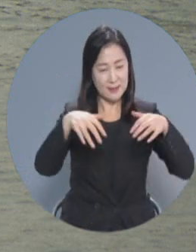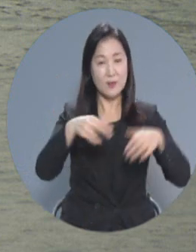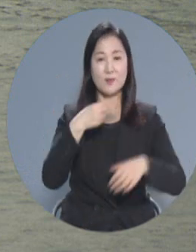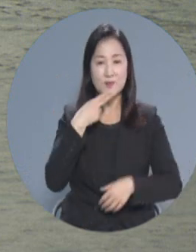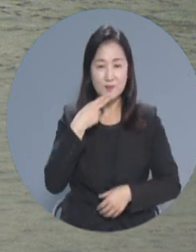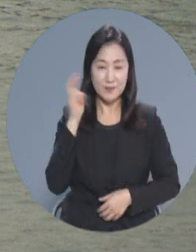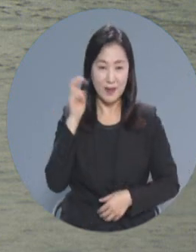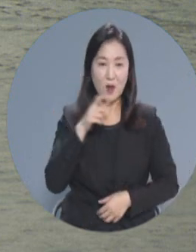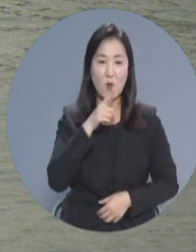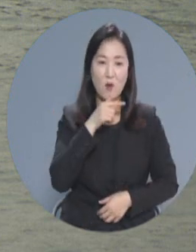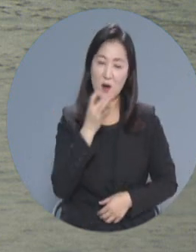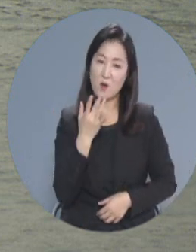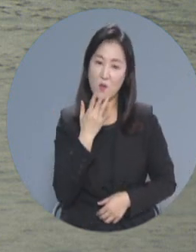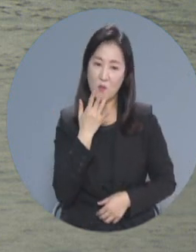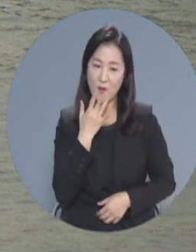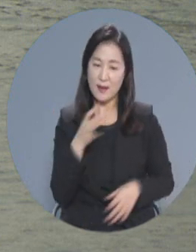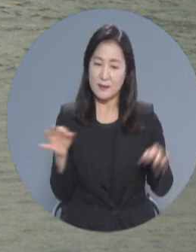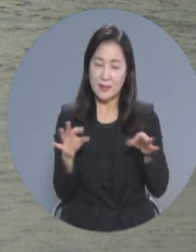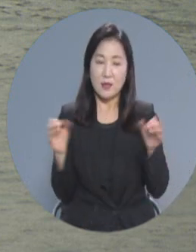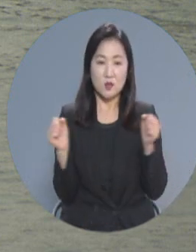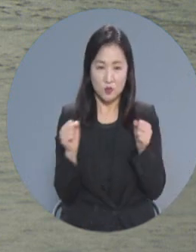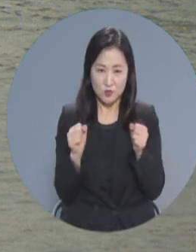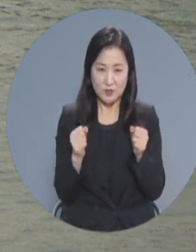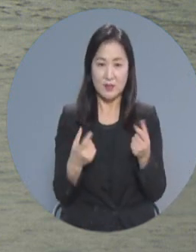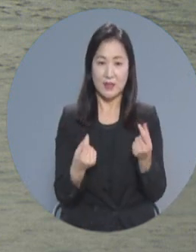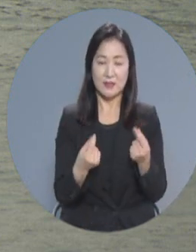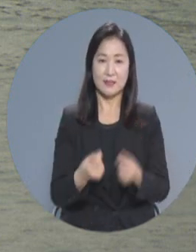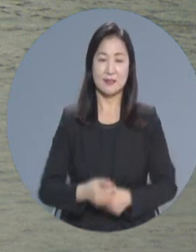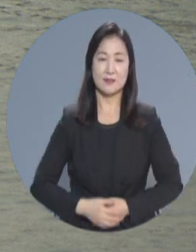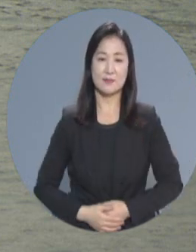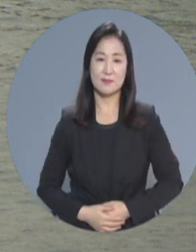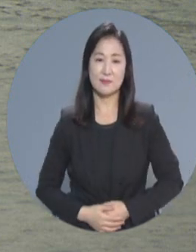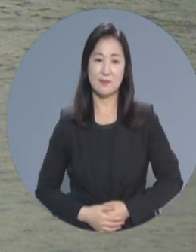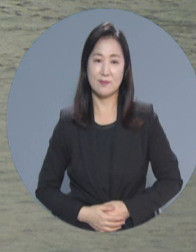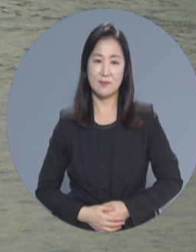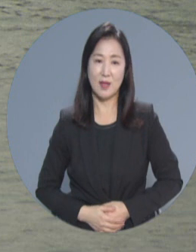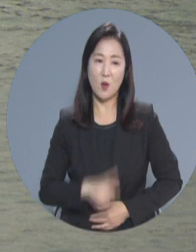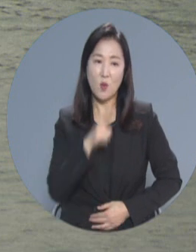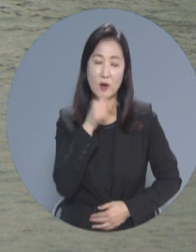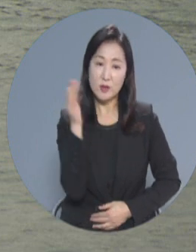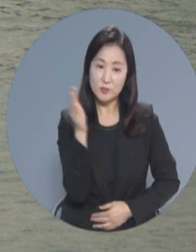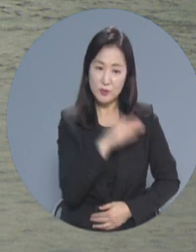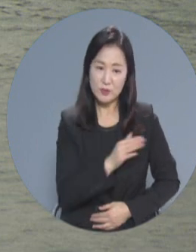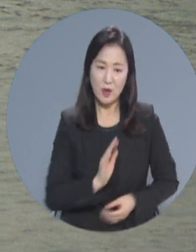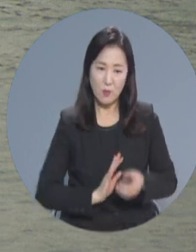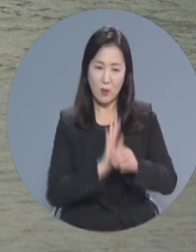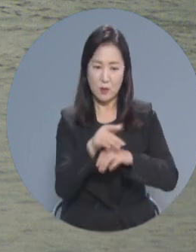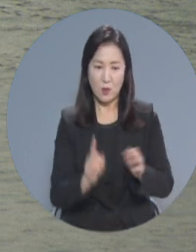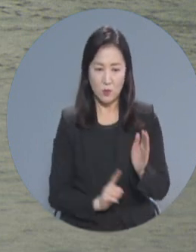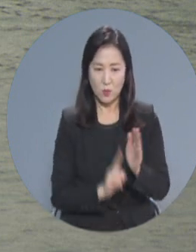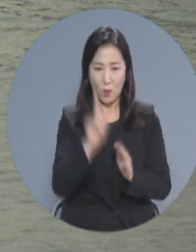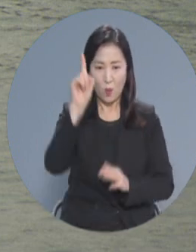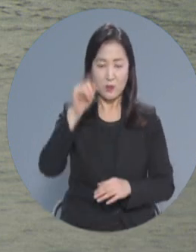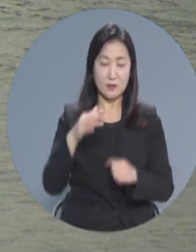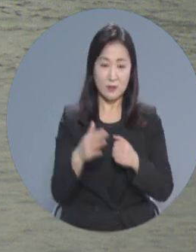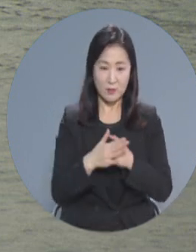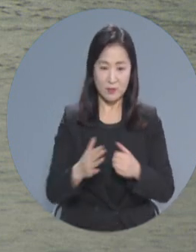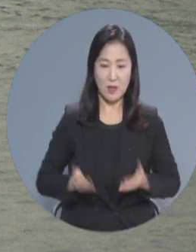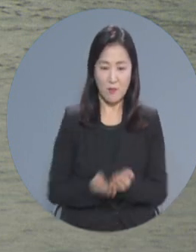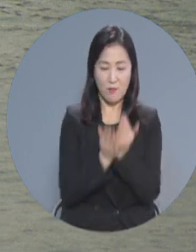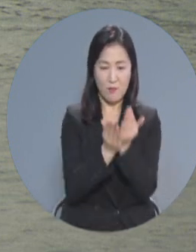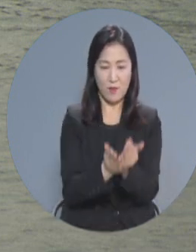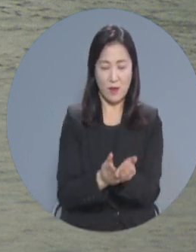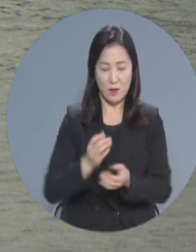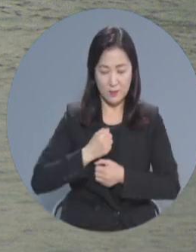없지만 월요일과 화요일에 반짝 추위가 찾아오겠습니다. 또 월요일부터는 파도가 높게 일 예정이라 여객선 이용